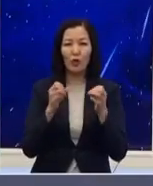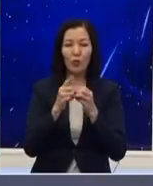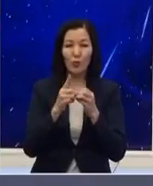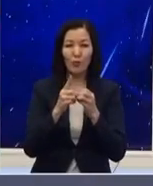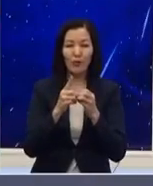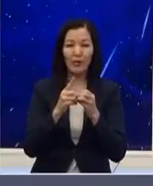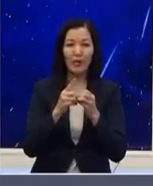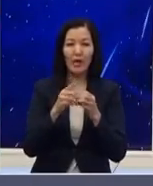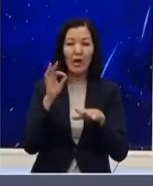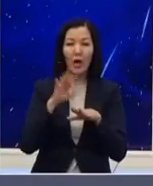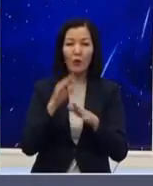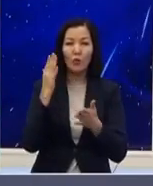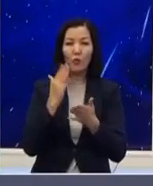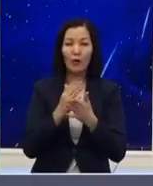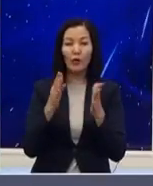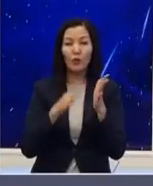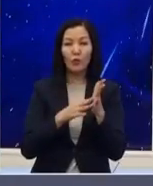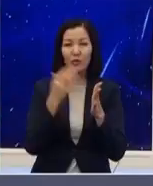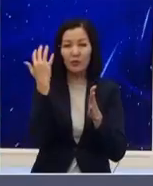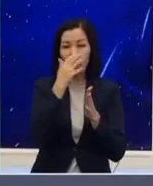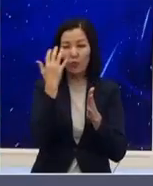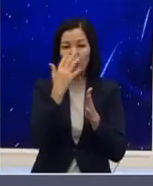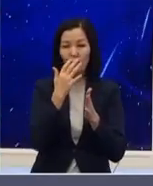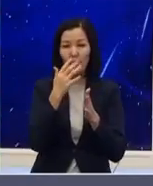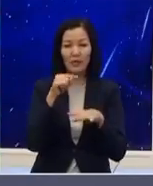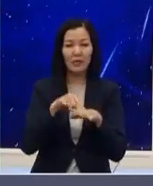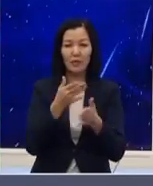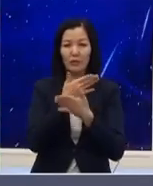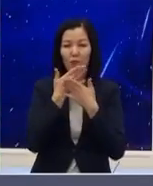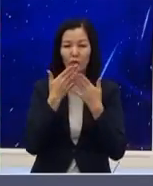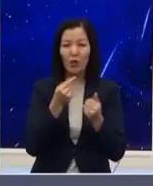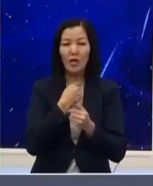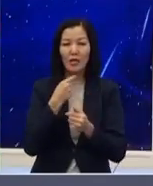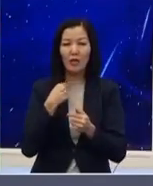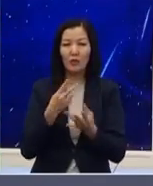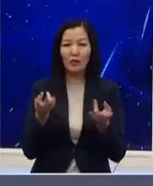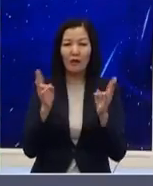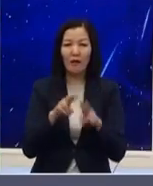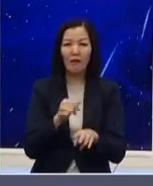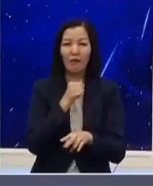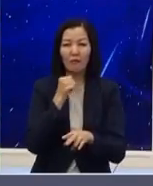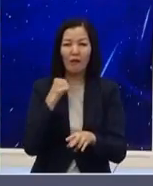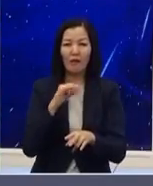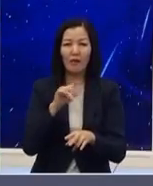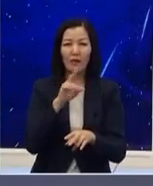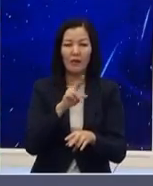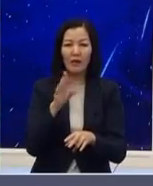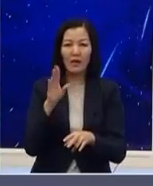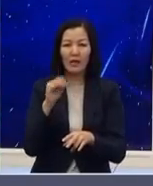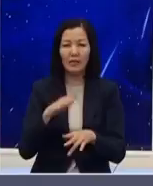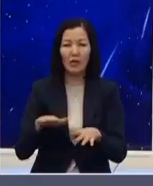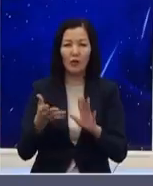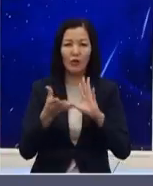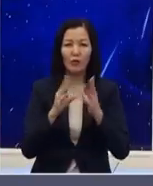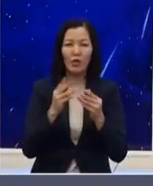Тәжді індеттің құрығына іліккен науқастардың басым бөлігі талдықорғандық. Қалған науқас Талғар, Іле, Қаратал ауданы тұрғындары. Жалпы